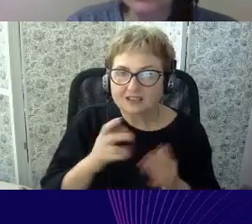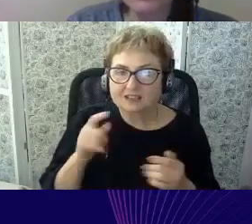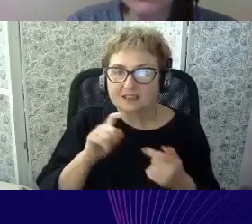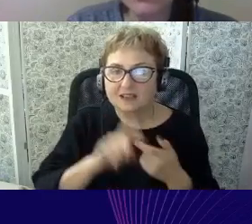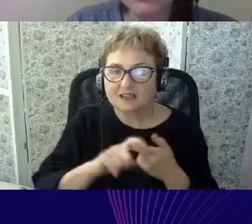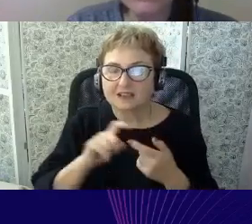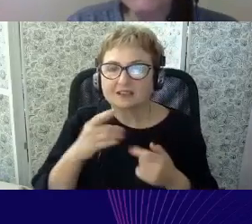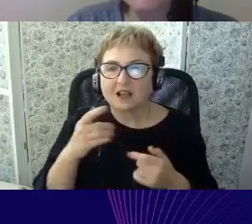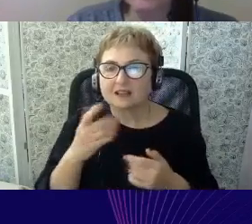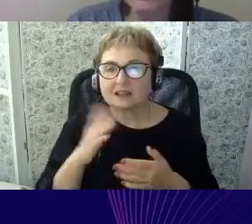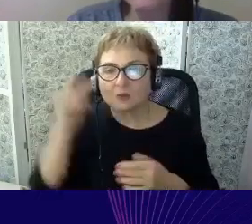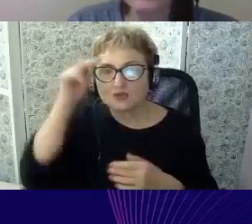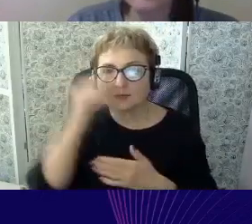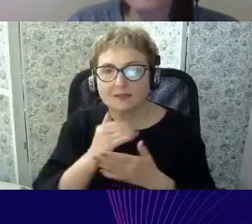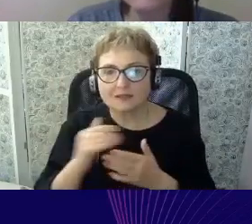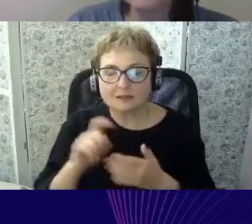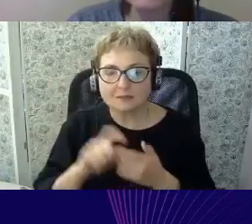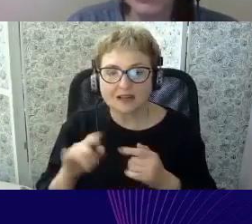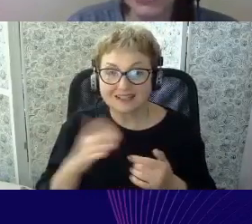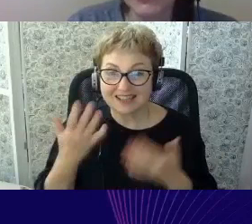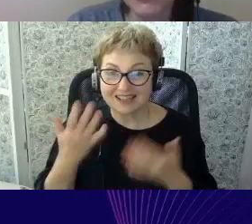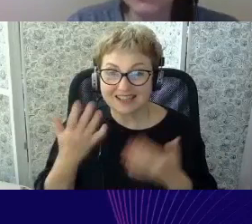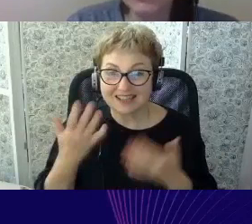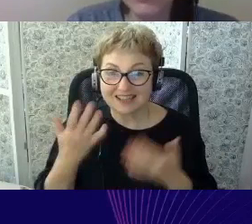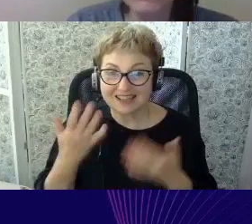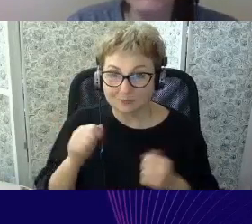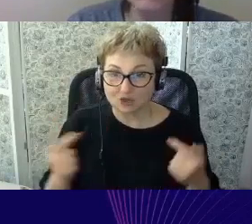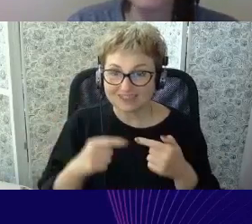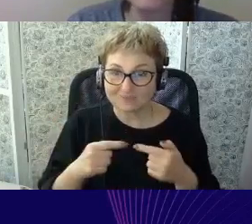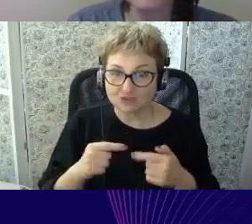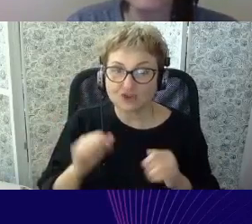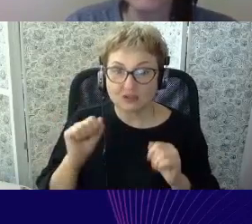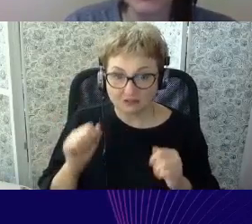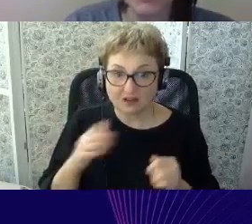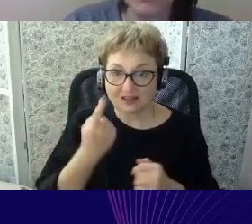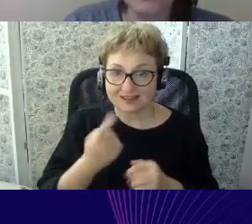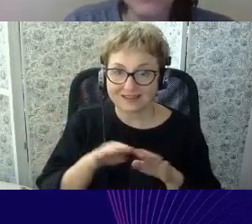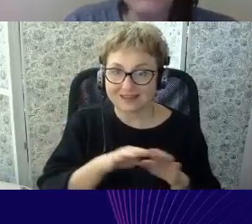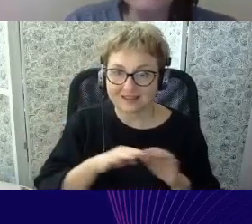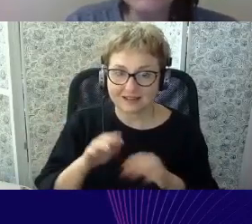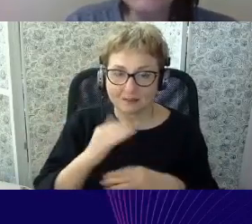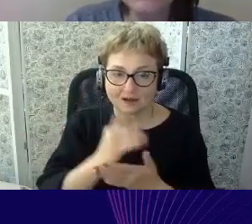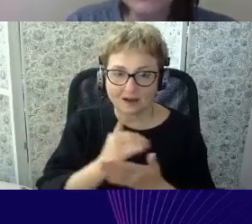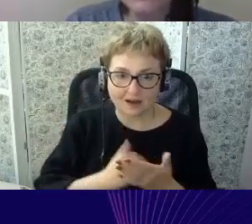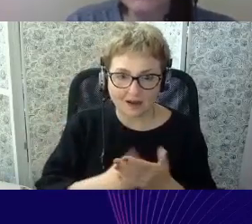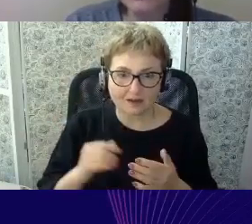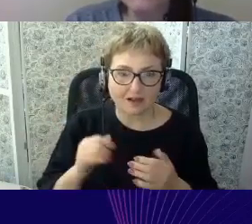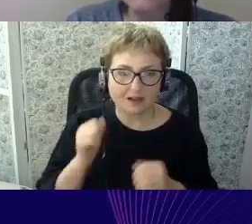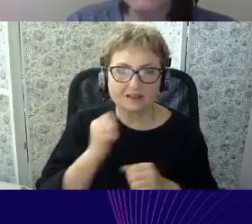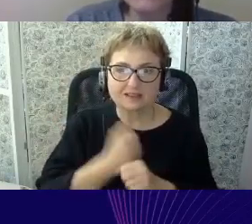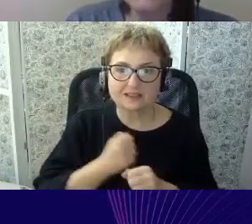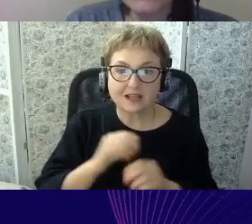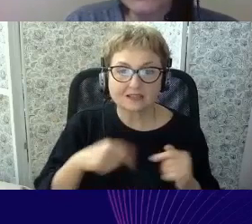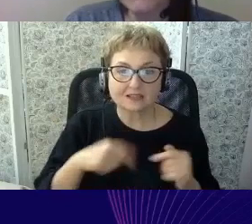организуется учебный процесс. Если возможно вот такое совмещение, то да, разрабатывается единая программа. И третий вариант,